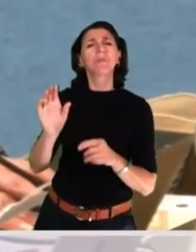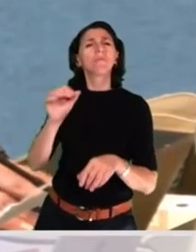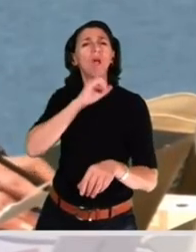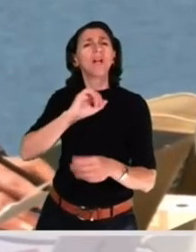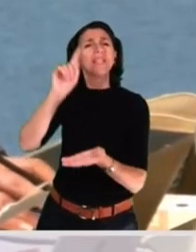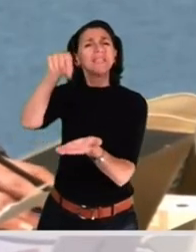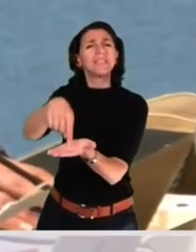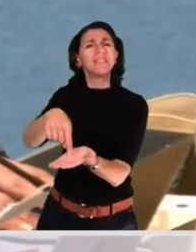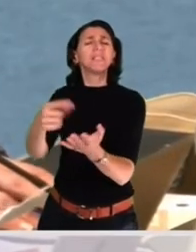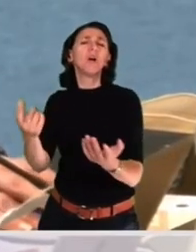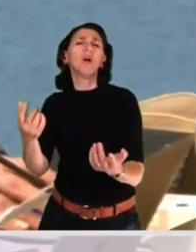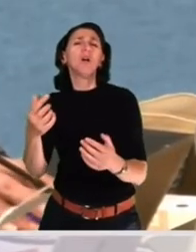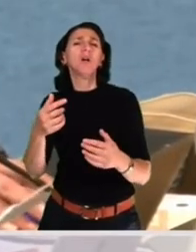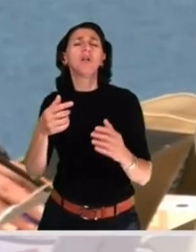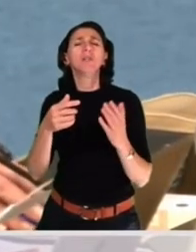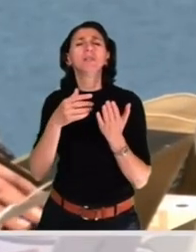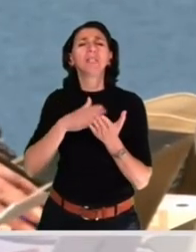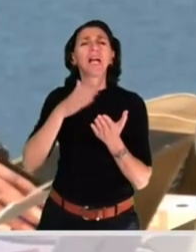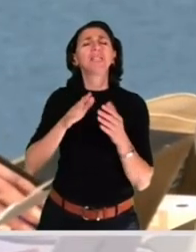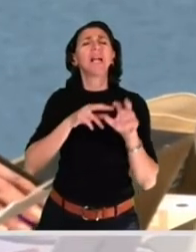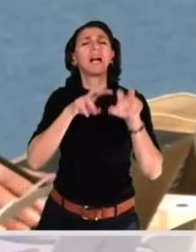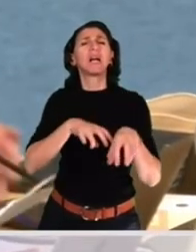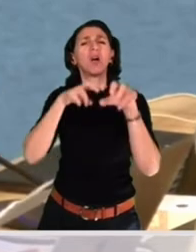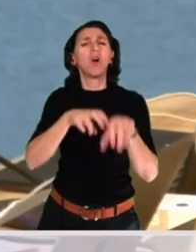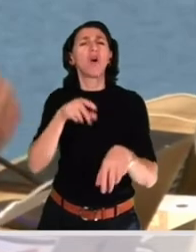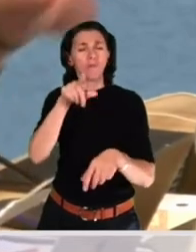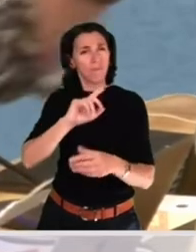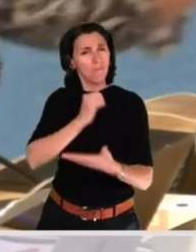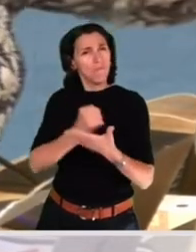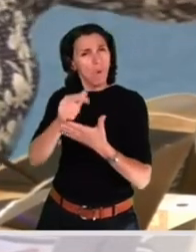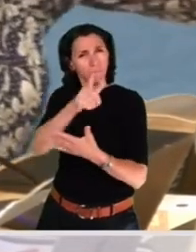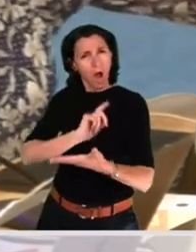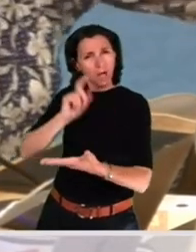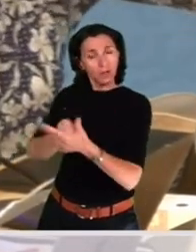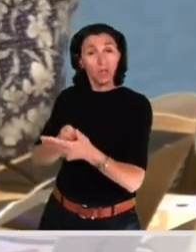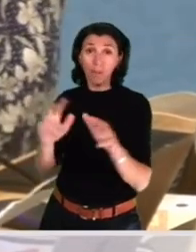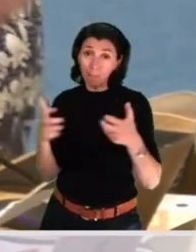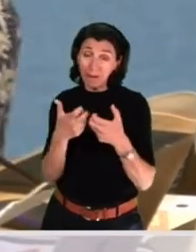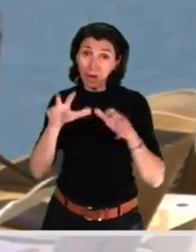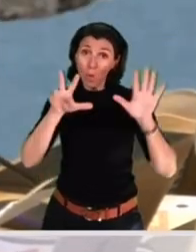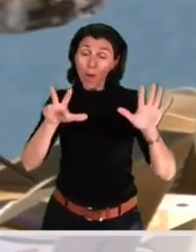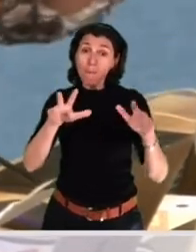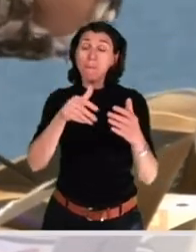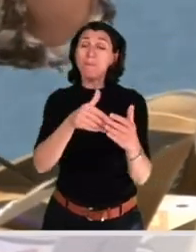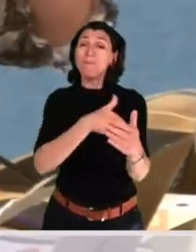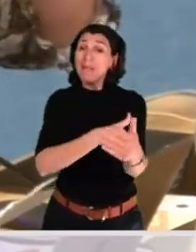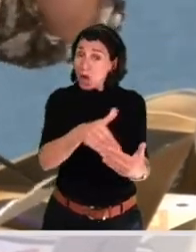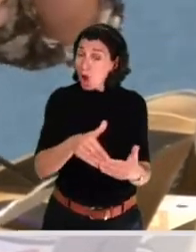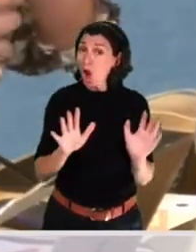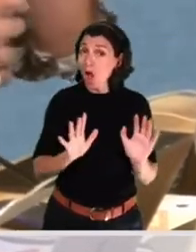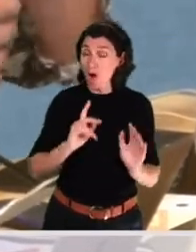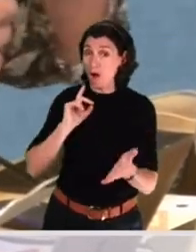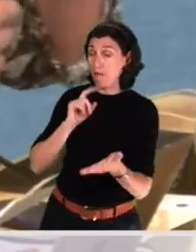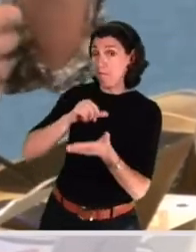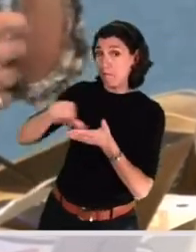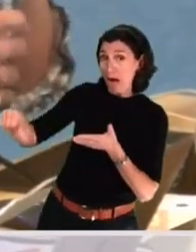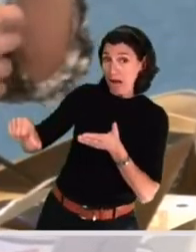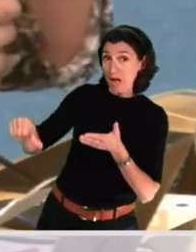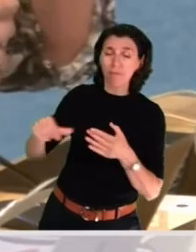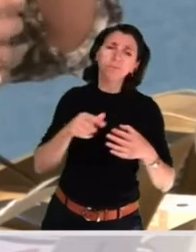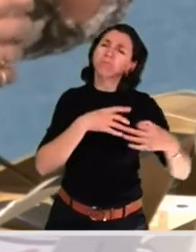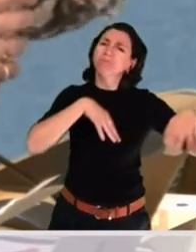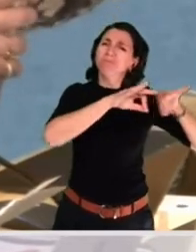que vous avez achetée, que vous avez acquis 8 millions, dans des conditions que la Chambre régionale des comptes avait jugées